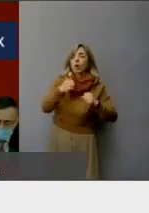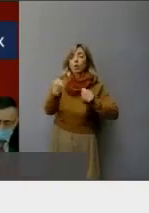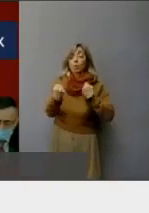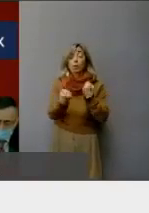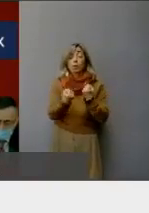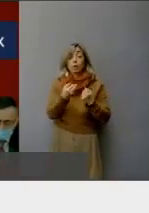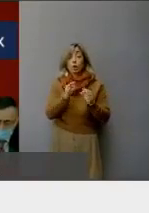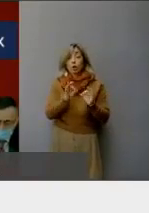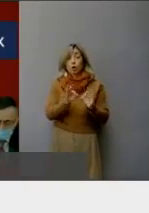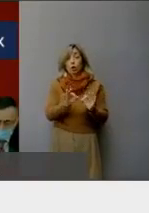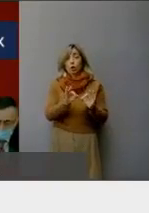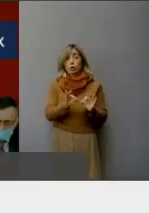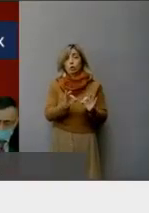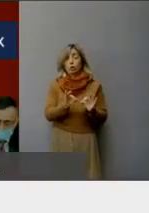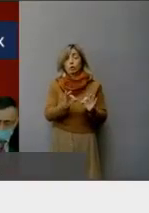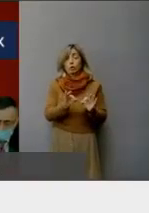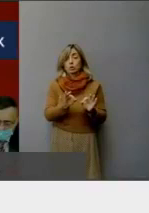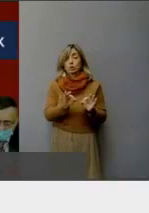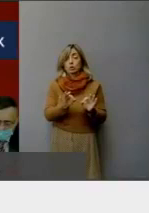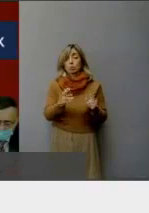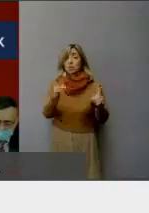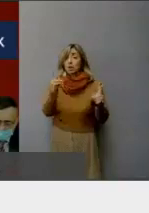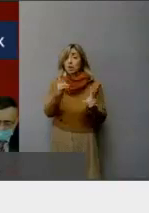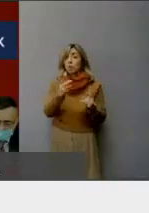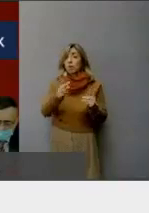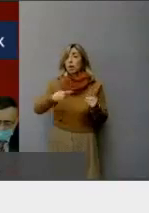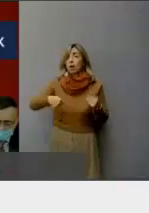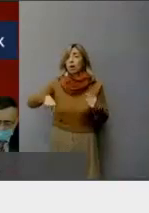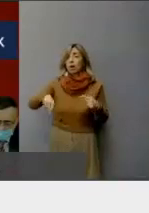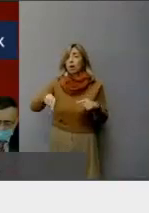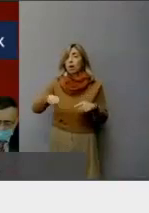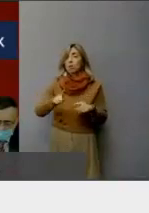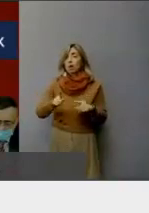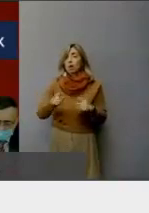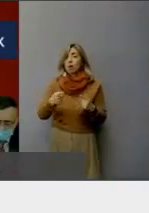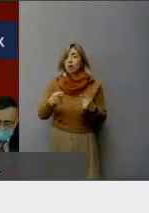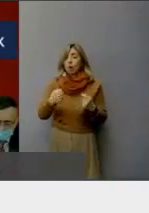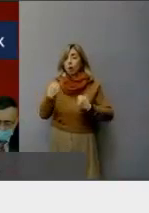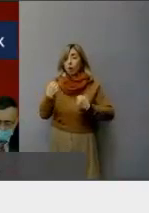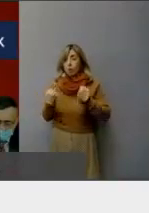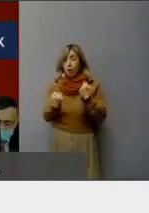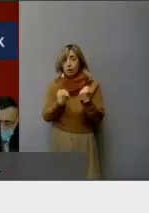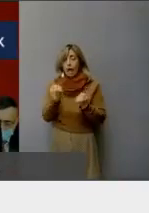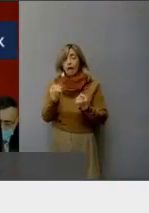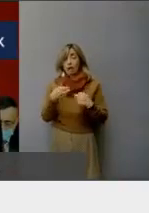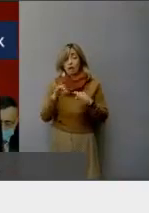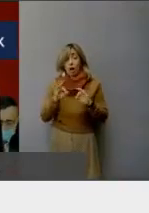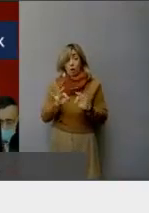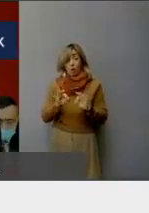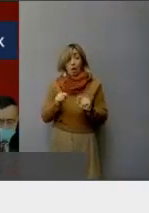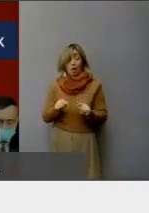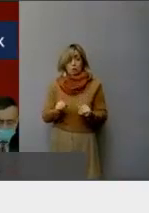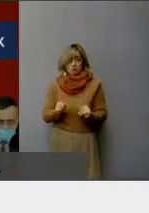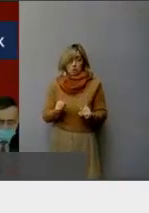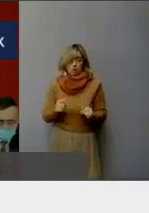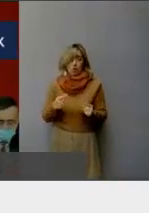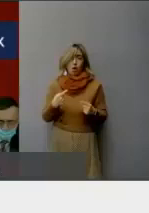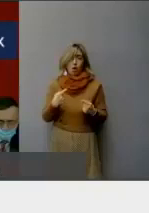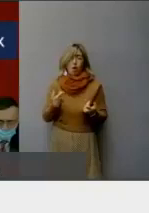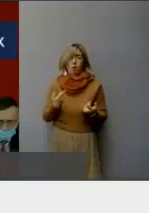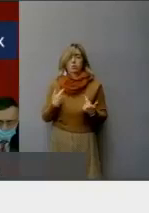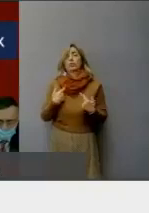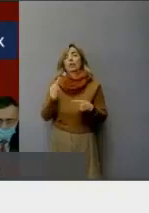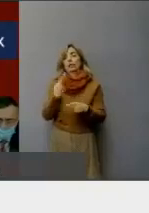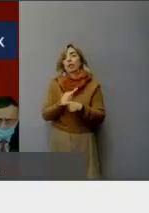riguardano assolutamente le modalità operative con cui noi dovremo comportarci se non altro per un discorso di corte per cui io